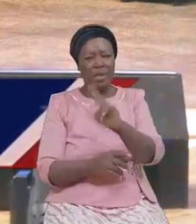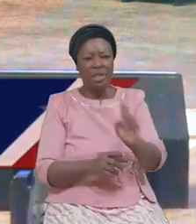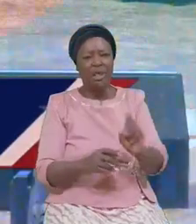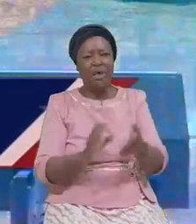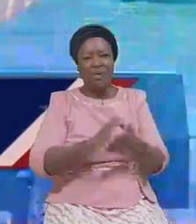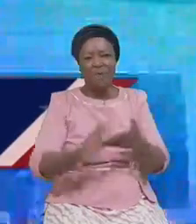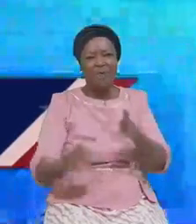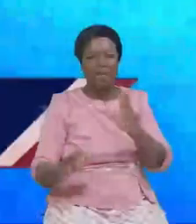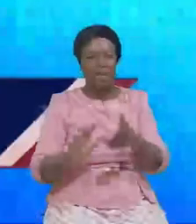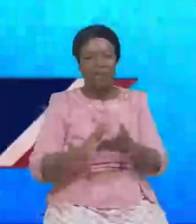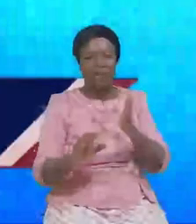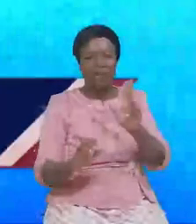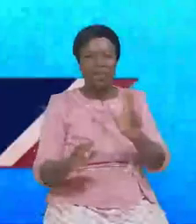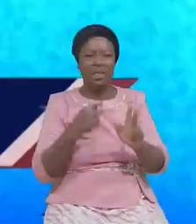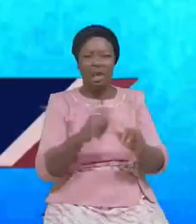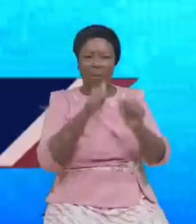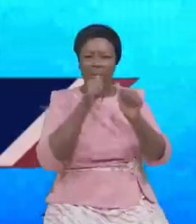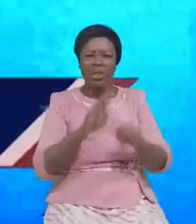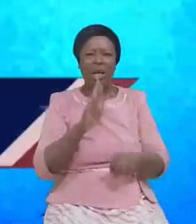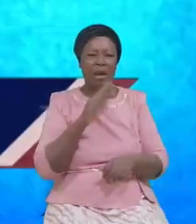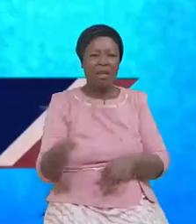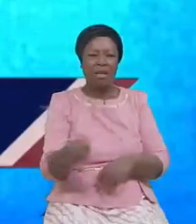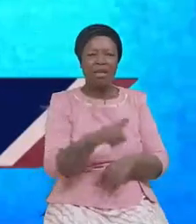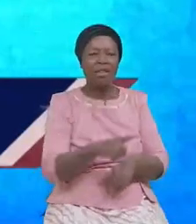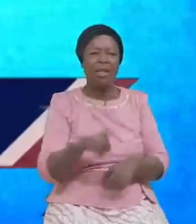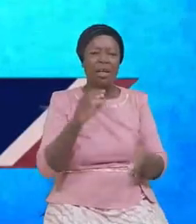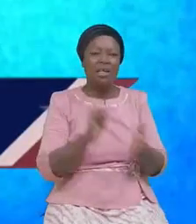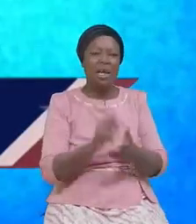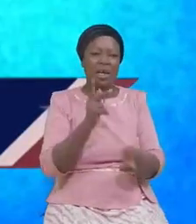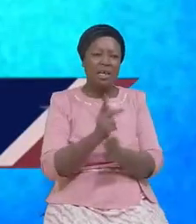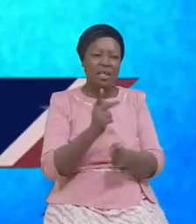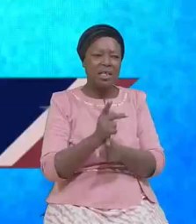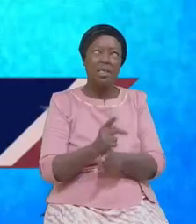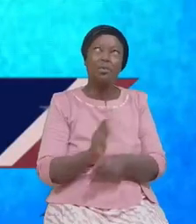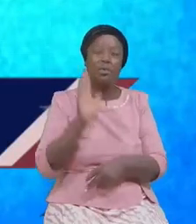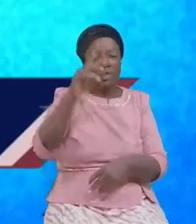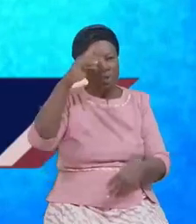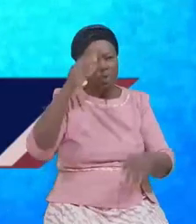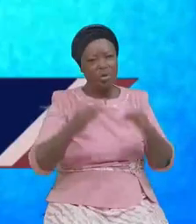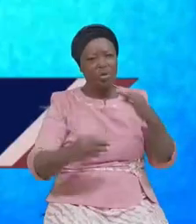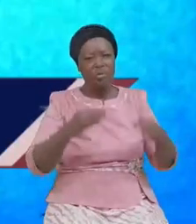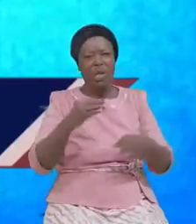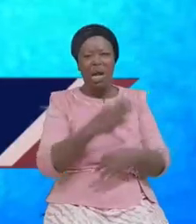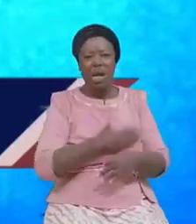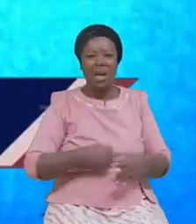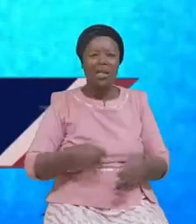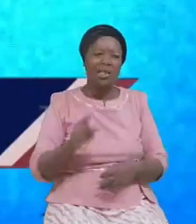heureux, heureux ceux qui observent la loi, qui pratiquent la justice en